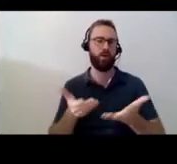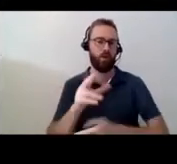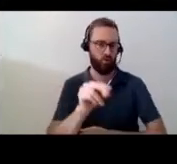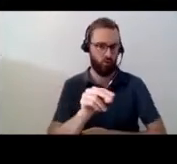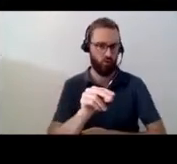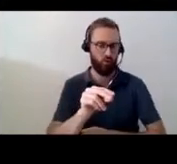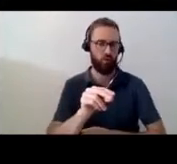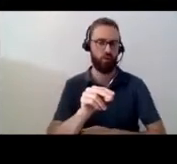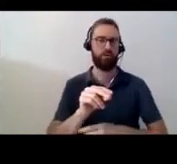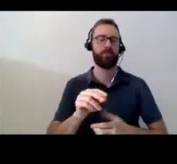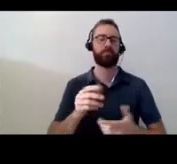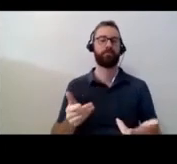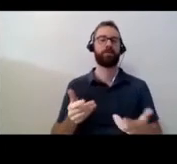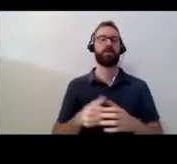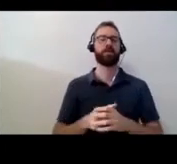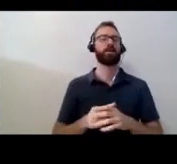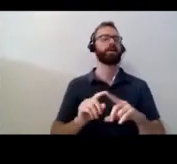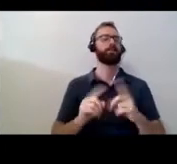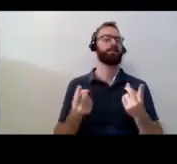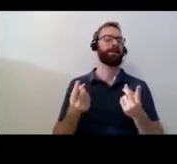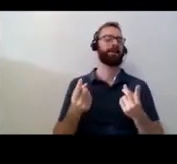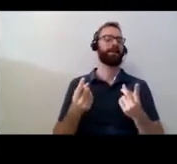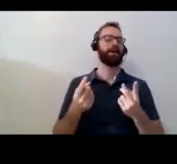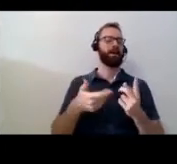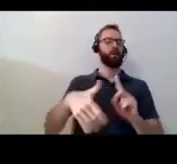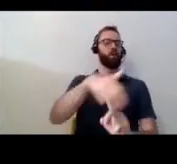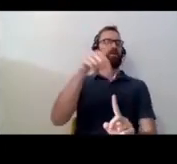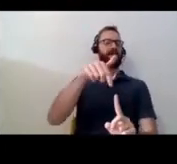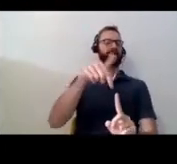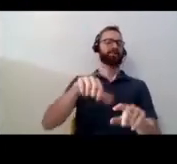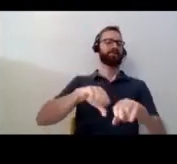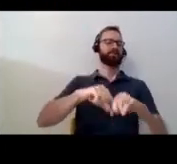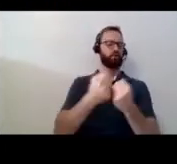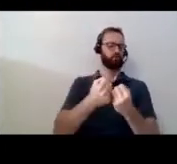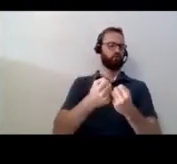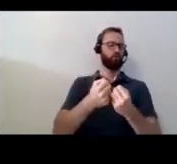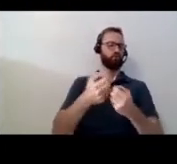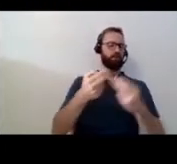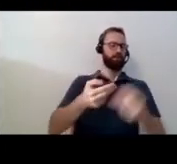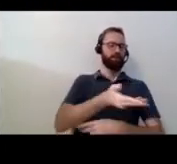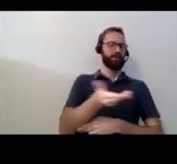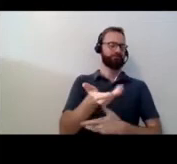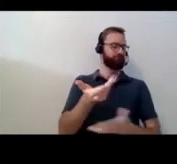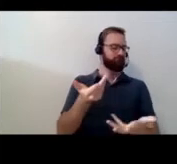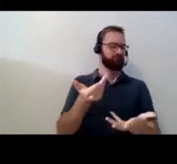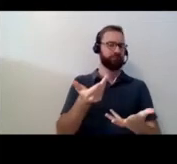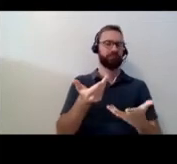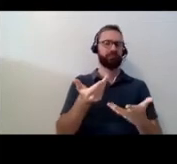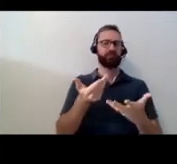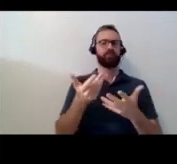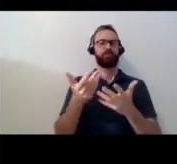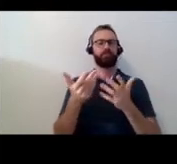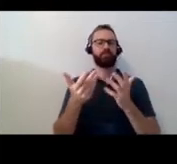contre, il n'est pas clair en quoi ce contexte-là ferait nécessairement en sorte qu'il faut déroger de la lettre